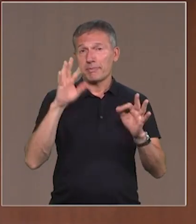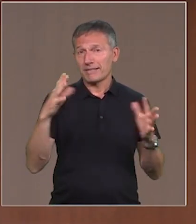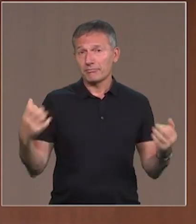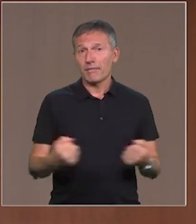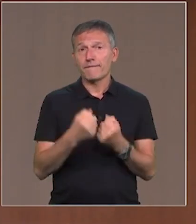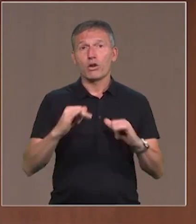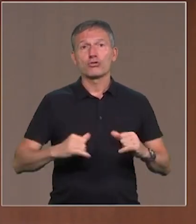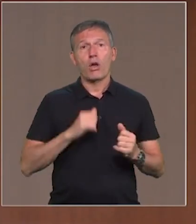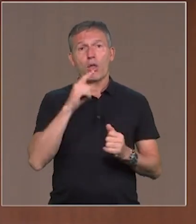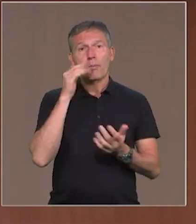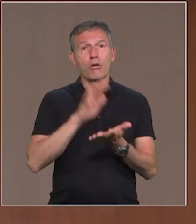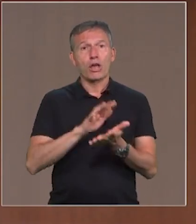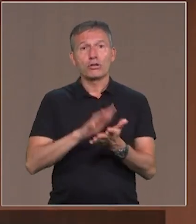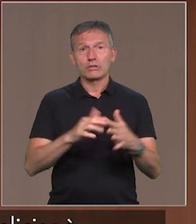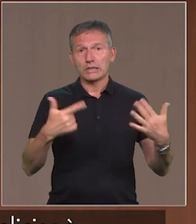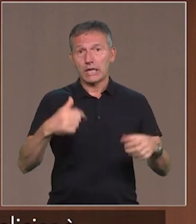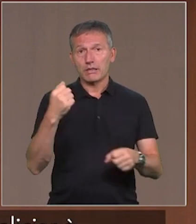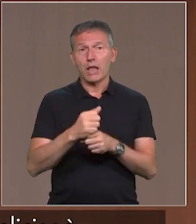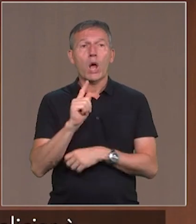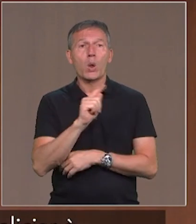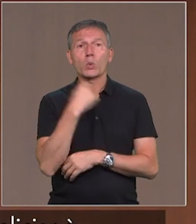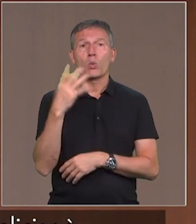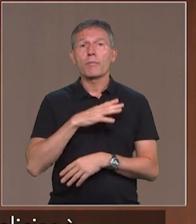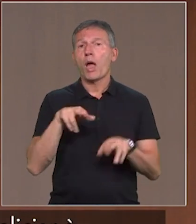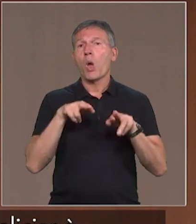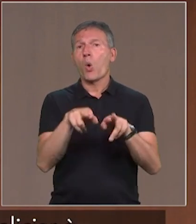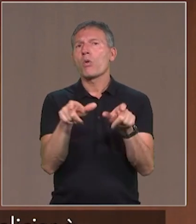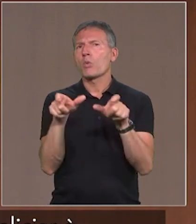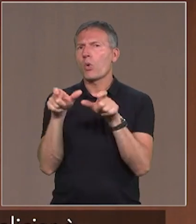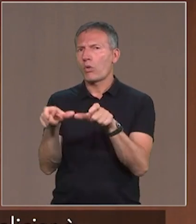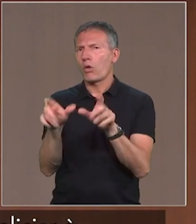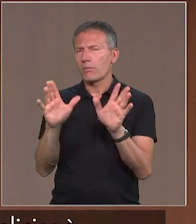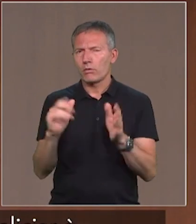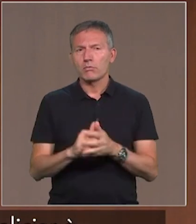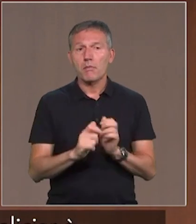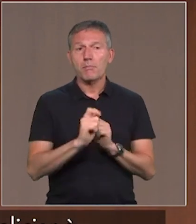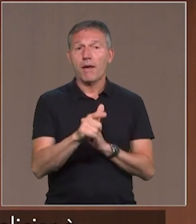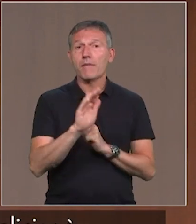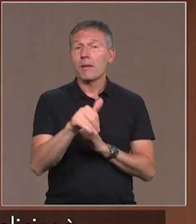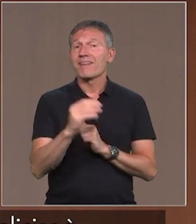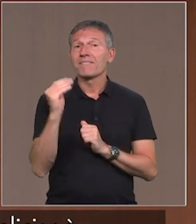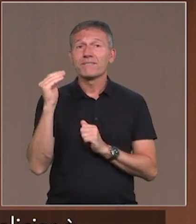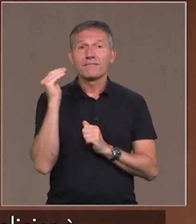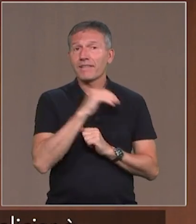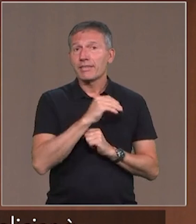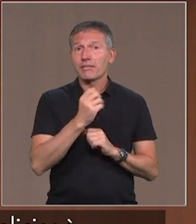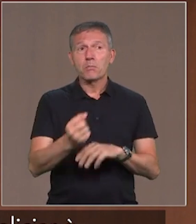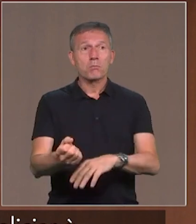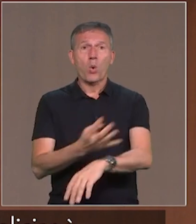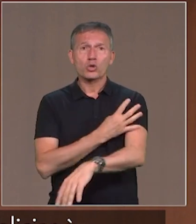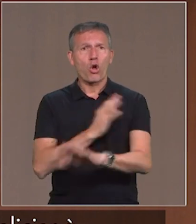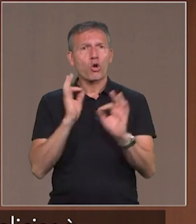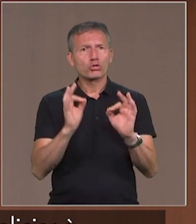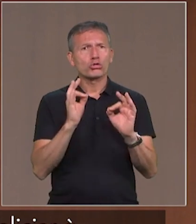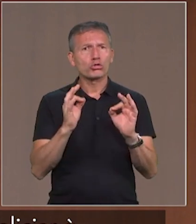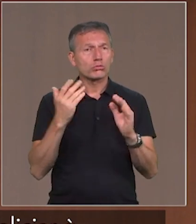un jeune homme de 17 ans a été tué lors d'un contrôle routier. Mais bien vite, après ce drame, l'émotion légitime